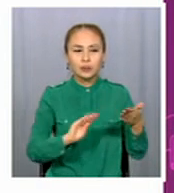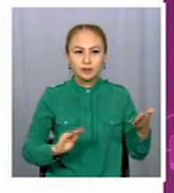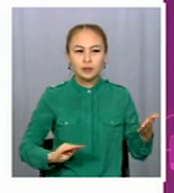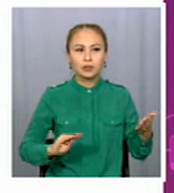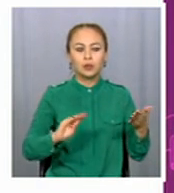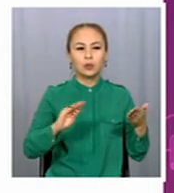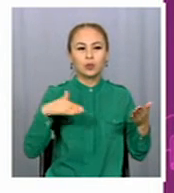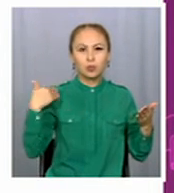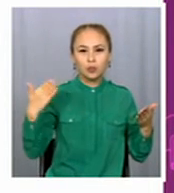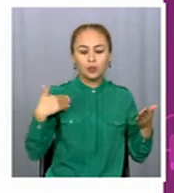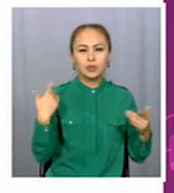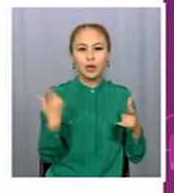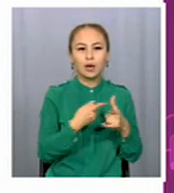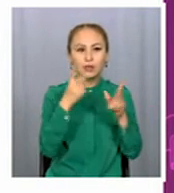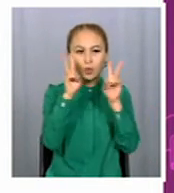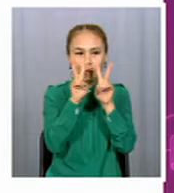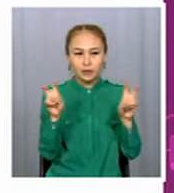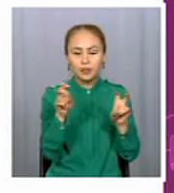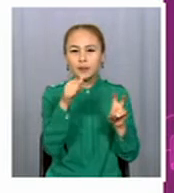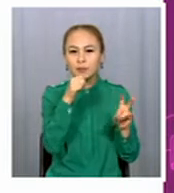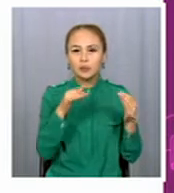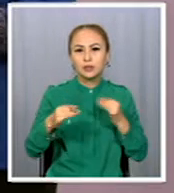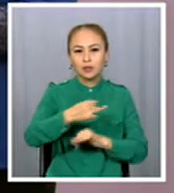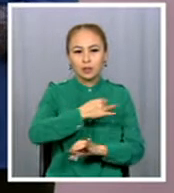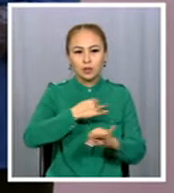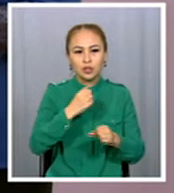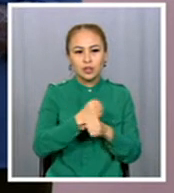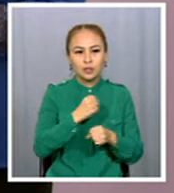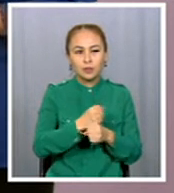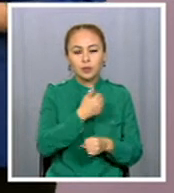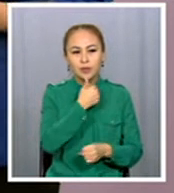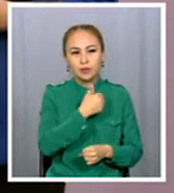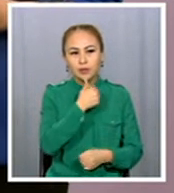көкөніс атауларына дыбыстық талдау жасап көрейік.